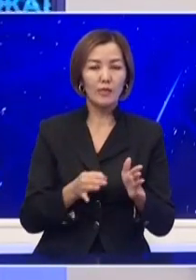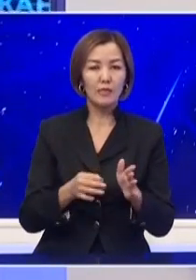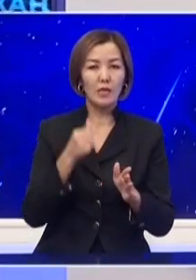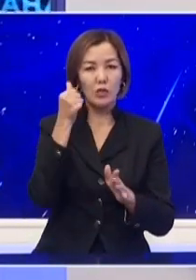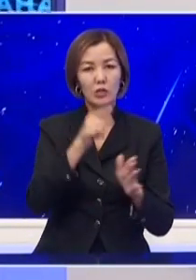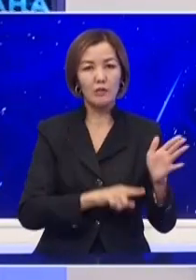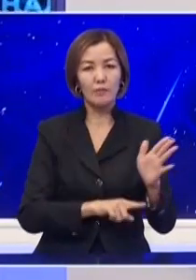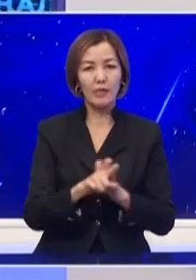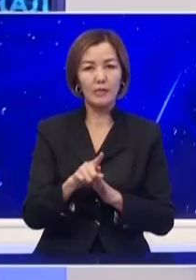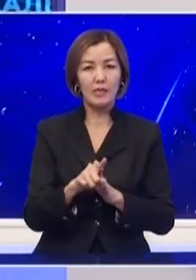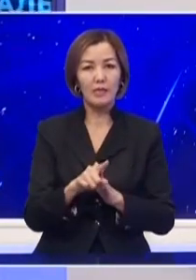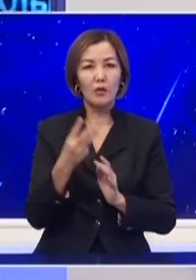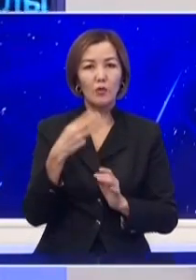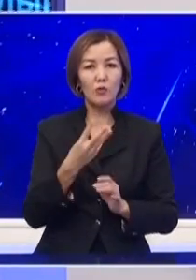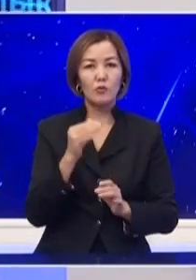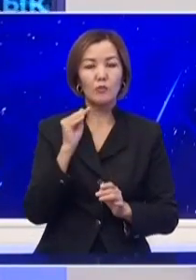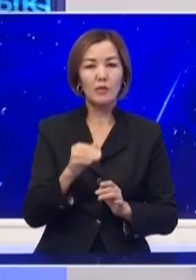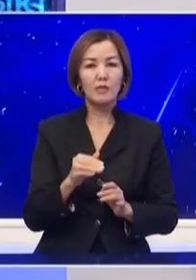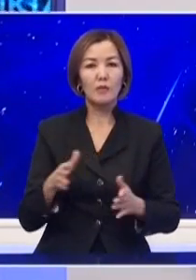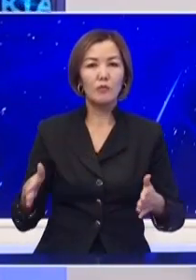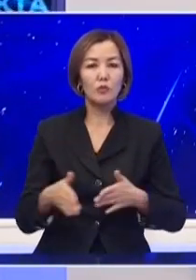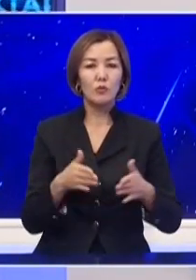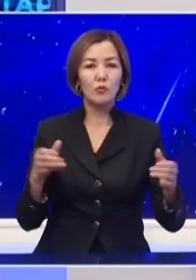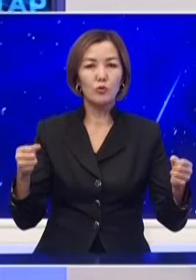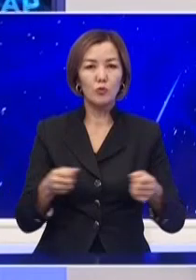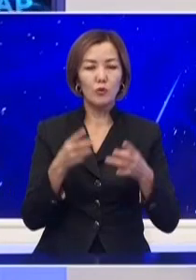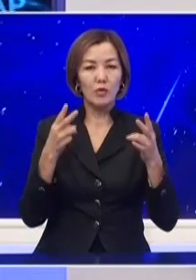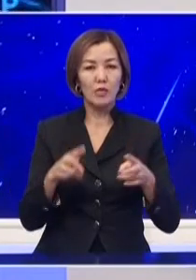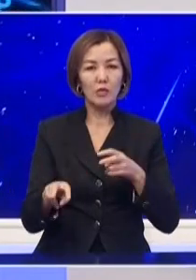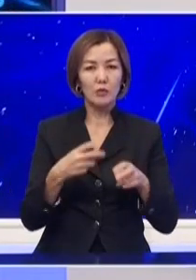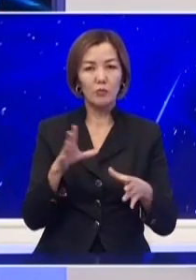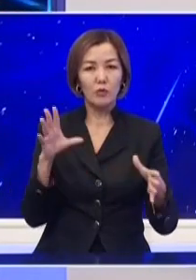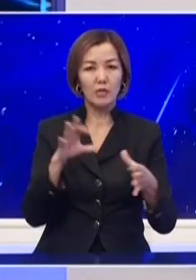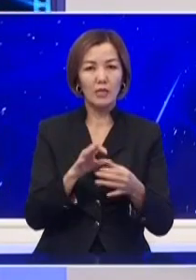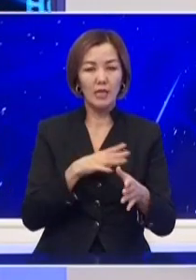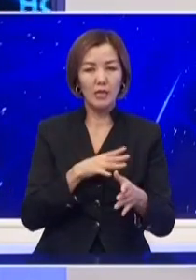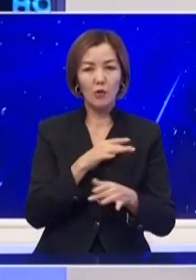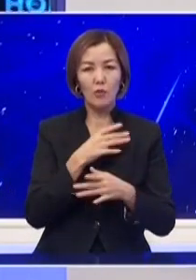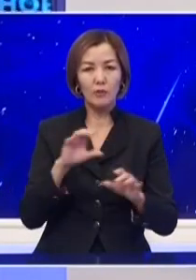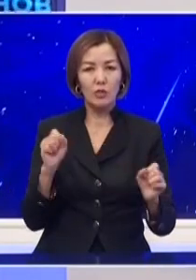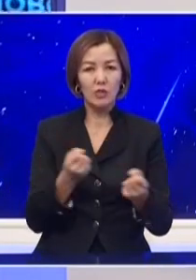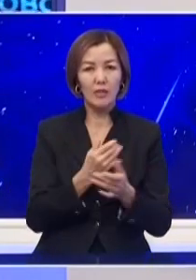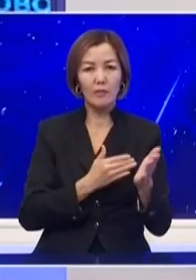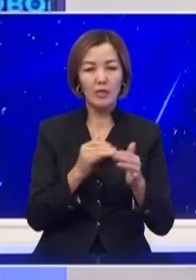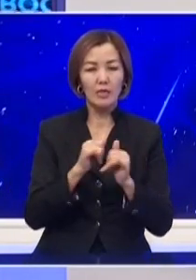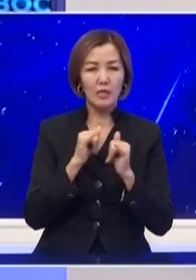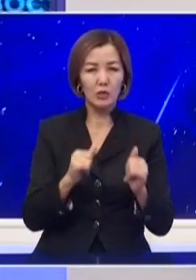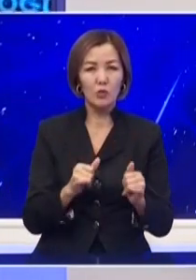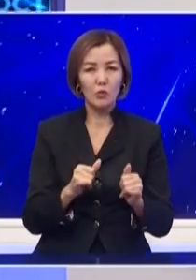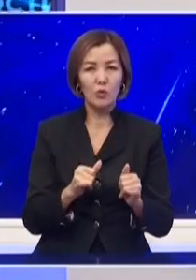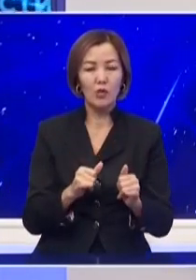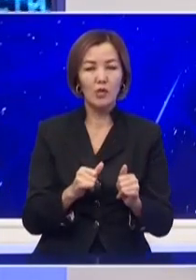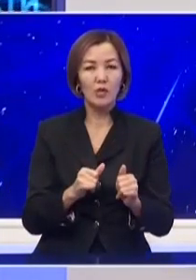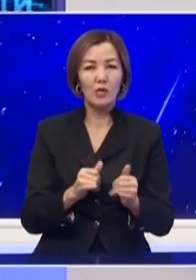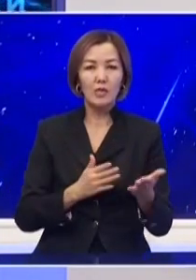Жетісу облысындағы жыл басынан бері 33 мыңнан астам жол жүру ережесін бұзу дерегі тіркелген. Дені жылдамдықты асыру,